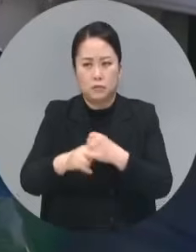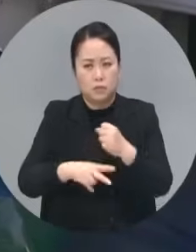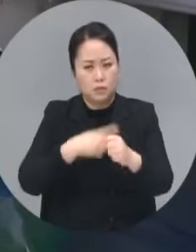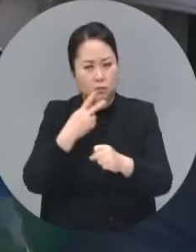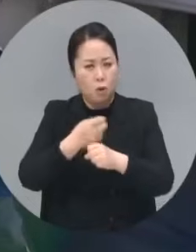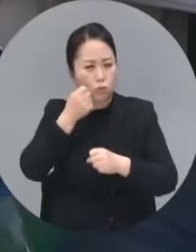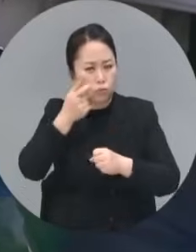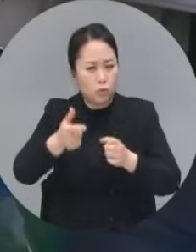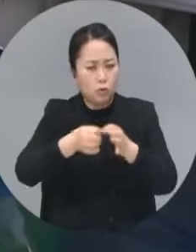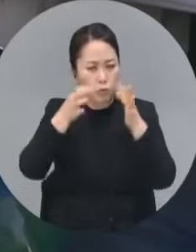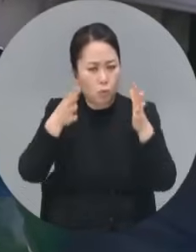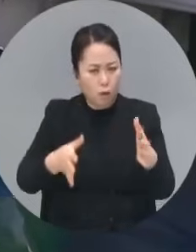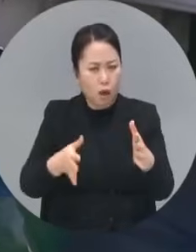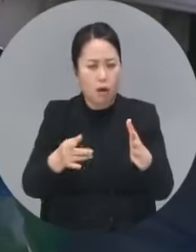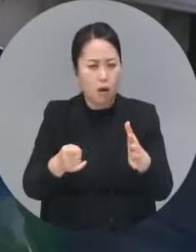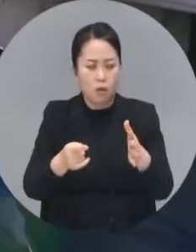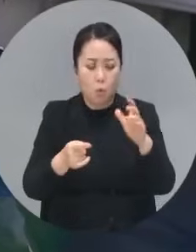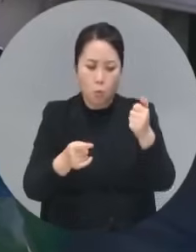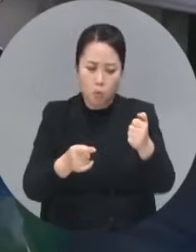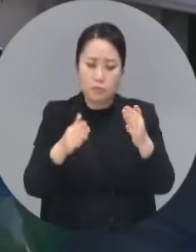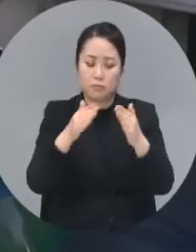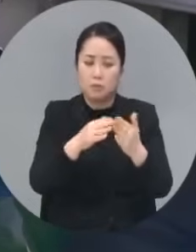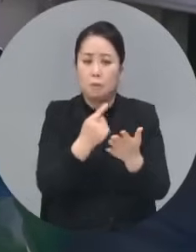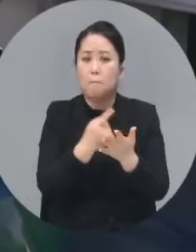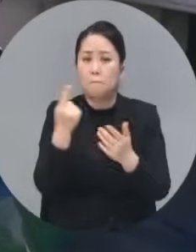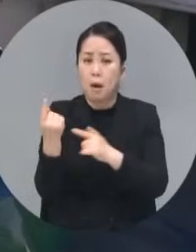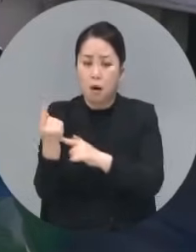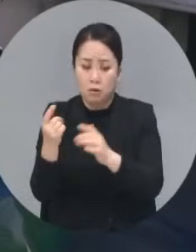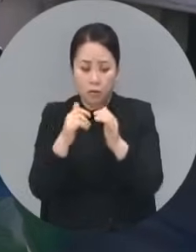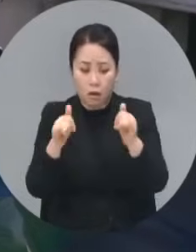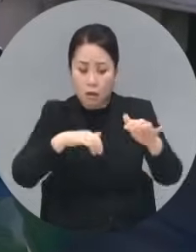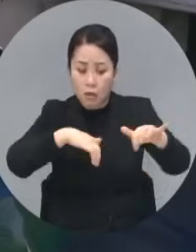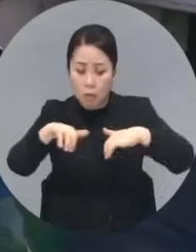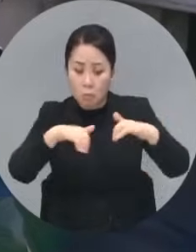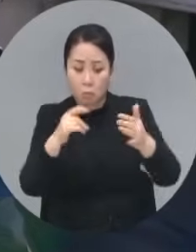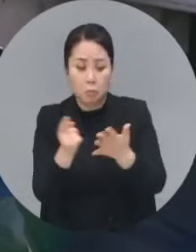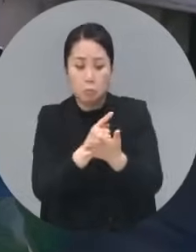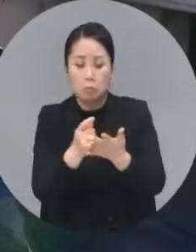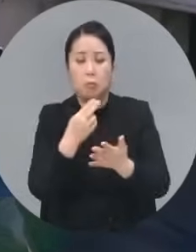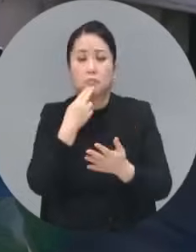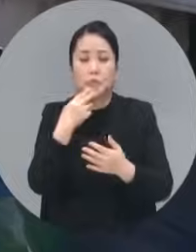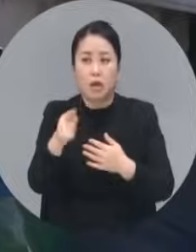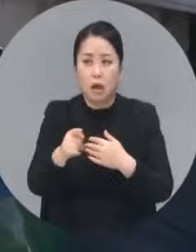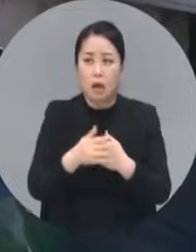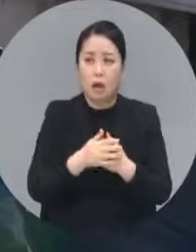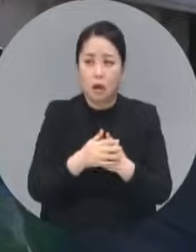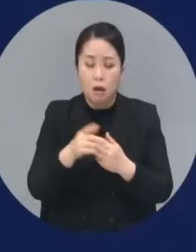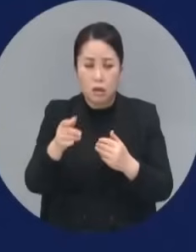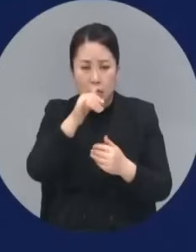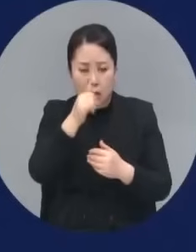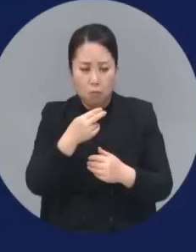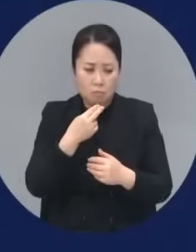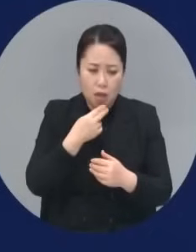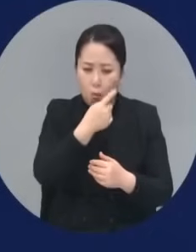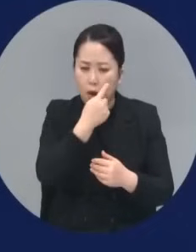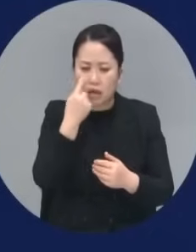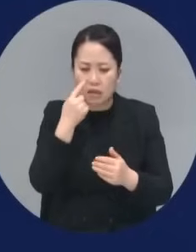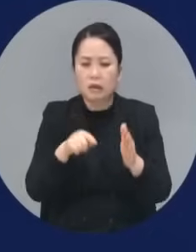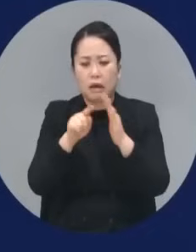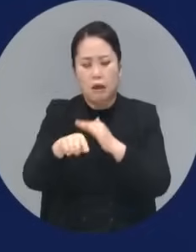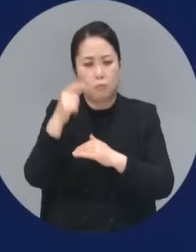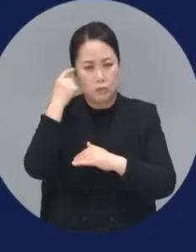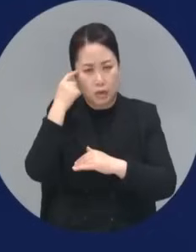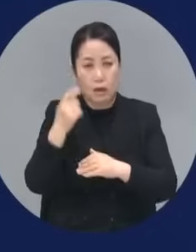정도 빠지시고 사람들 만나지도 못합니다. 지금도 계신지 안 계신지 모르는 집에 지금 하나 가보려고 해요.